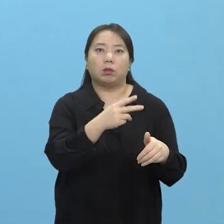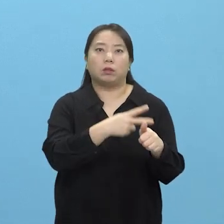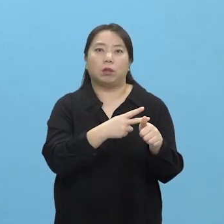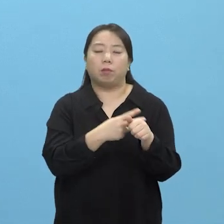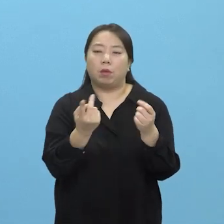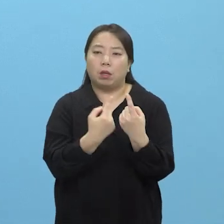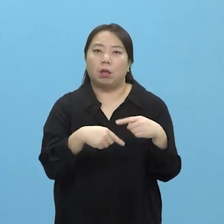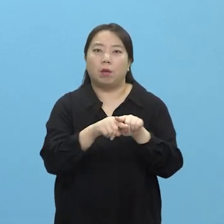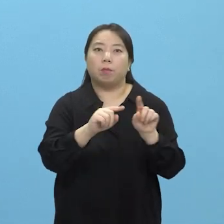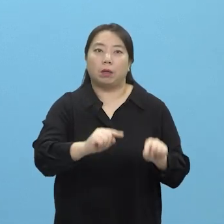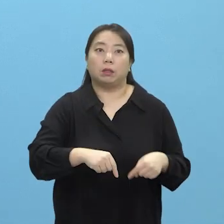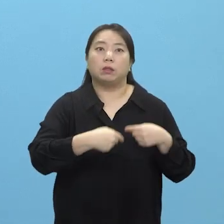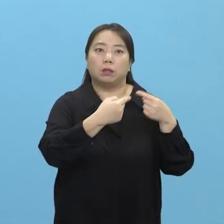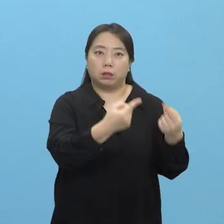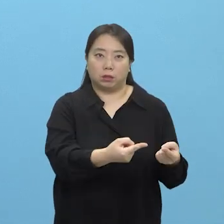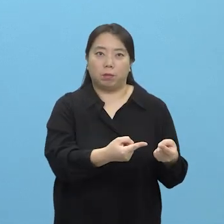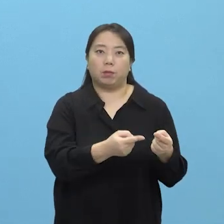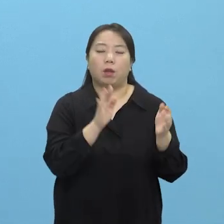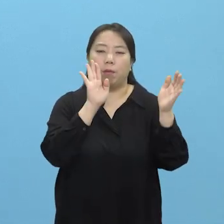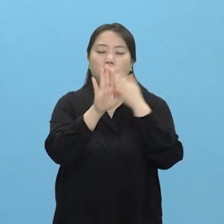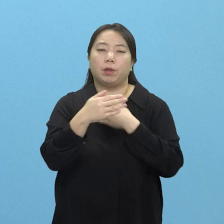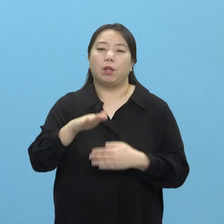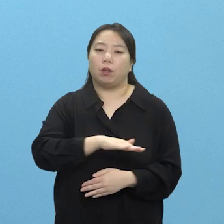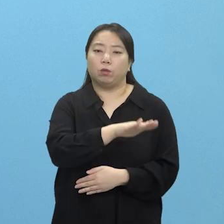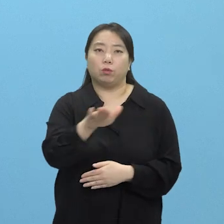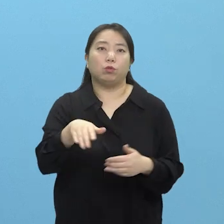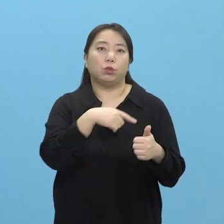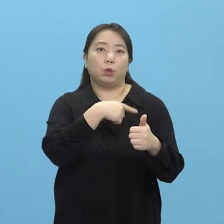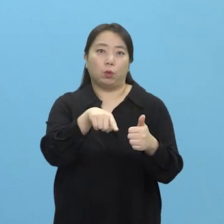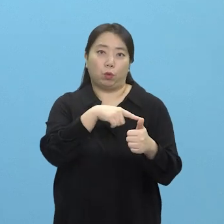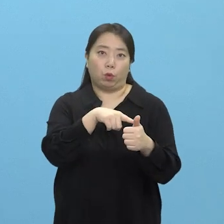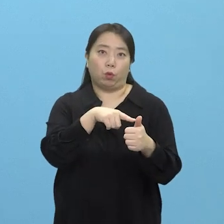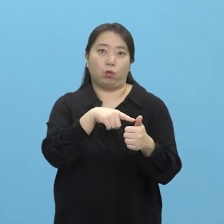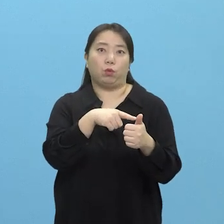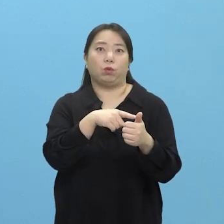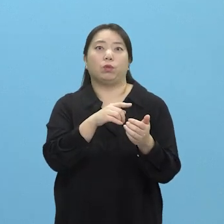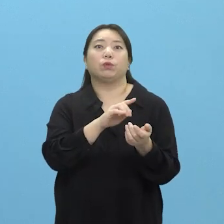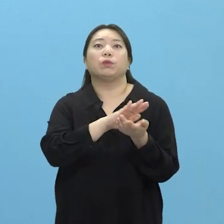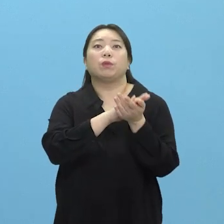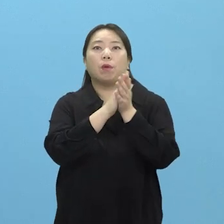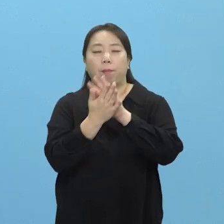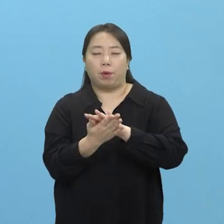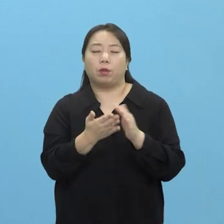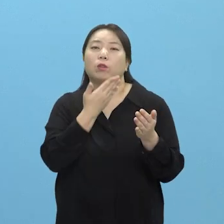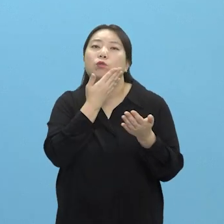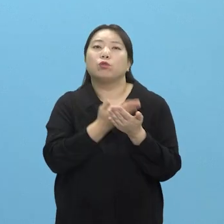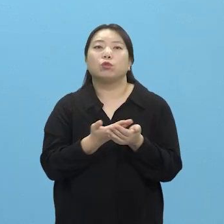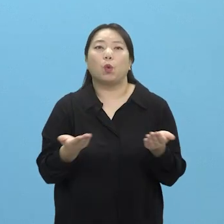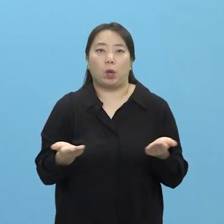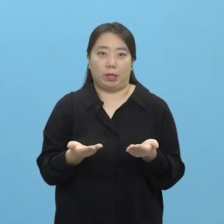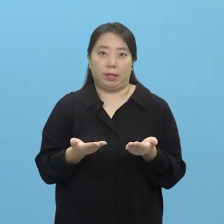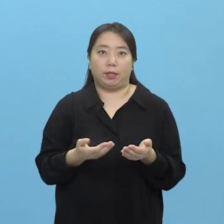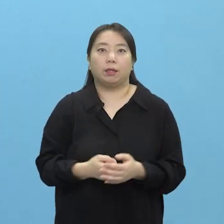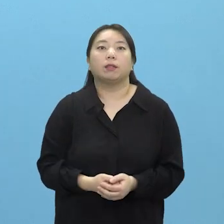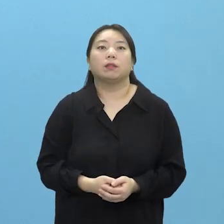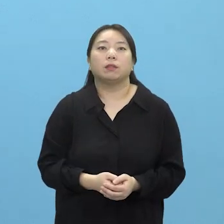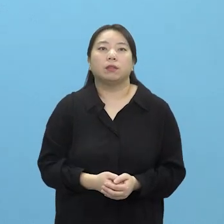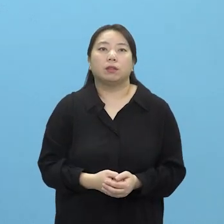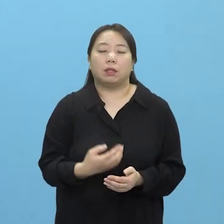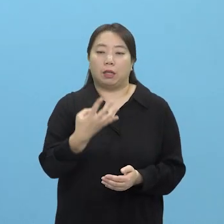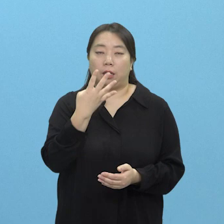함께 참여하는 것은 미래의 우리 교육을 바꾸는 소중한 일이죠. 그런 의미에서 충남교육청이